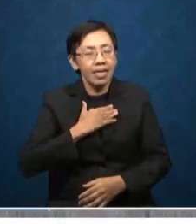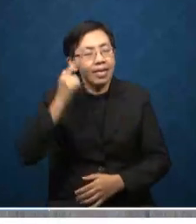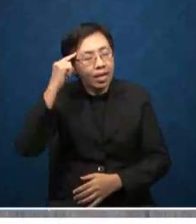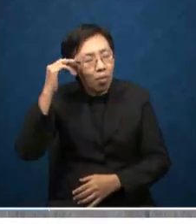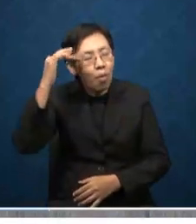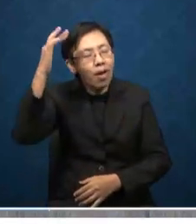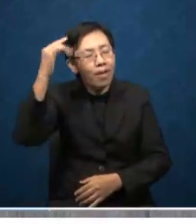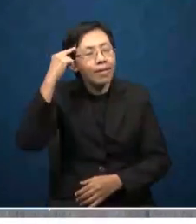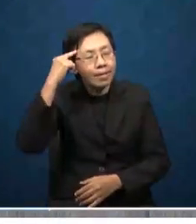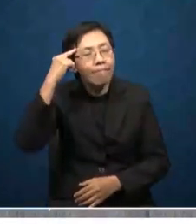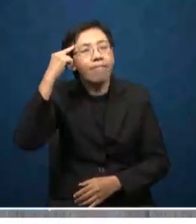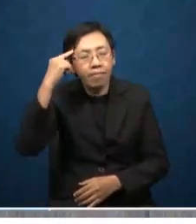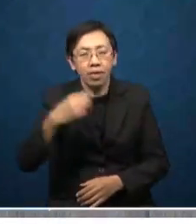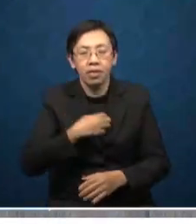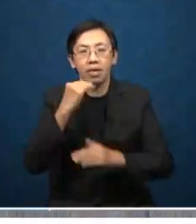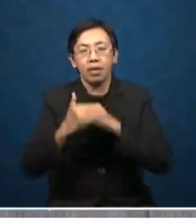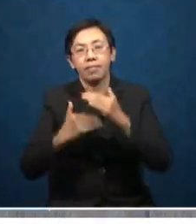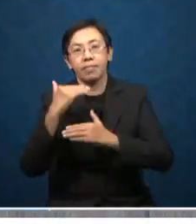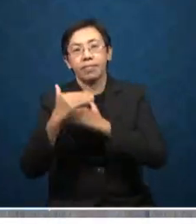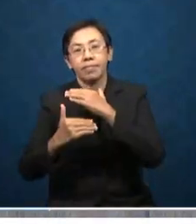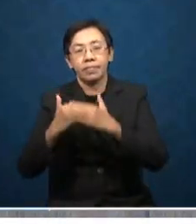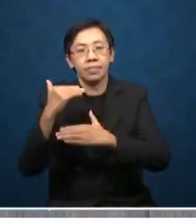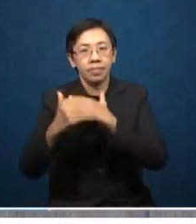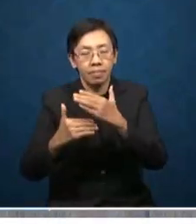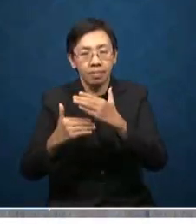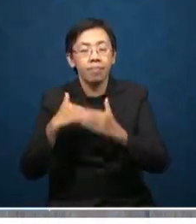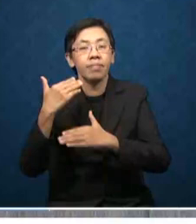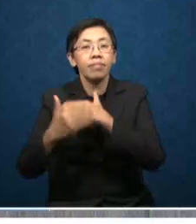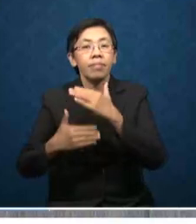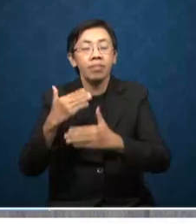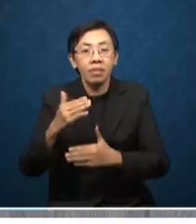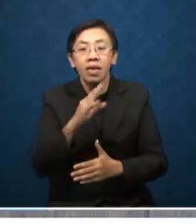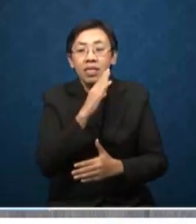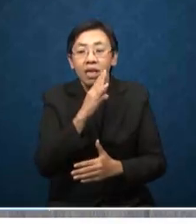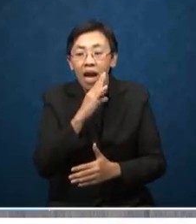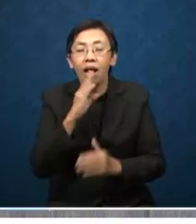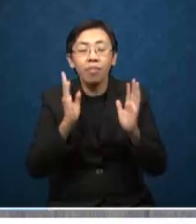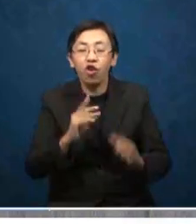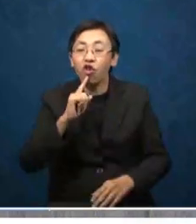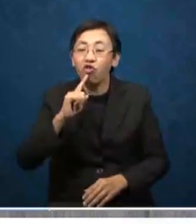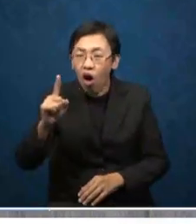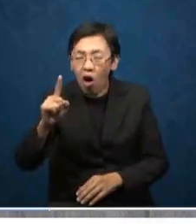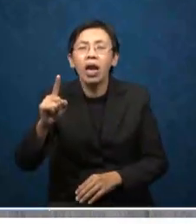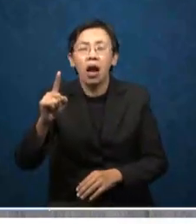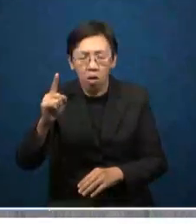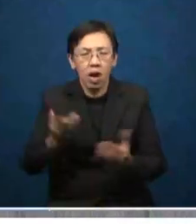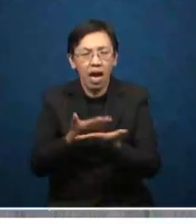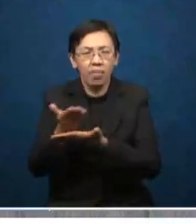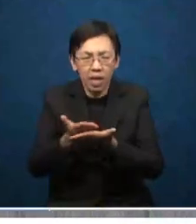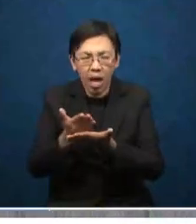ว่าการที่จะพัฒนาให้การดำเนินคดีเป็นไปโดยรวดเร็วนี้อ่ะคงไม่หยุดนิ่ง